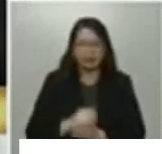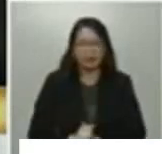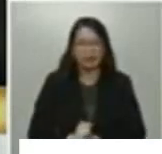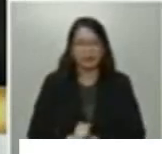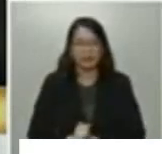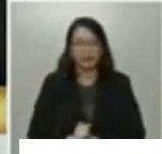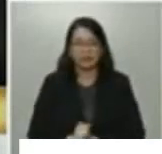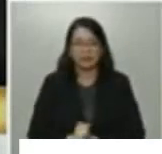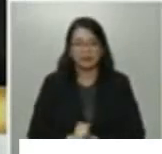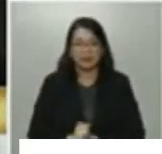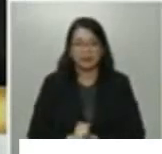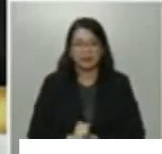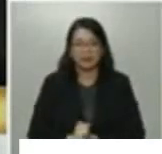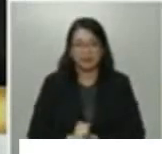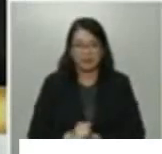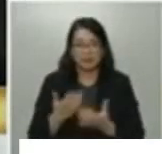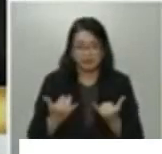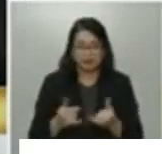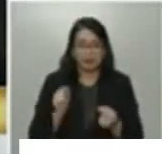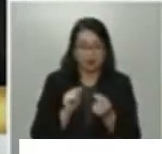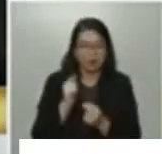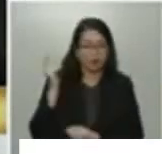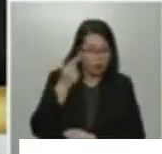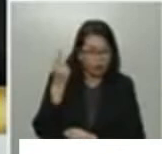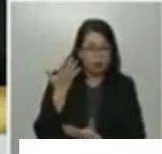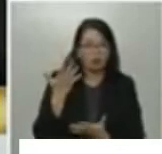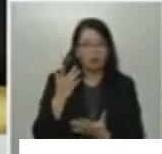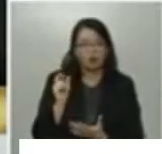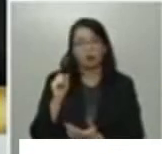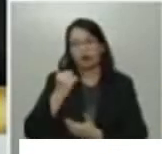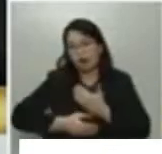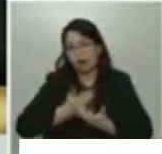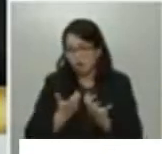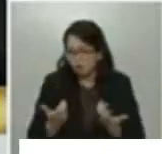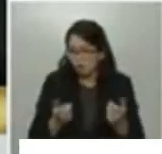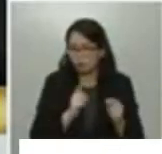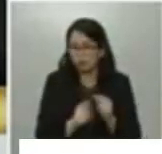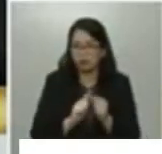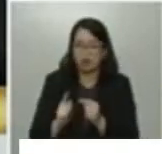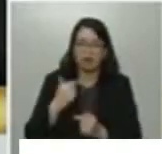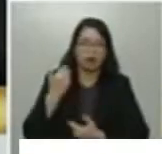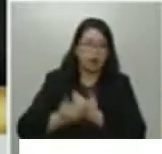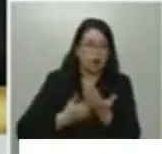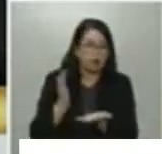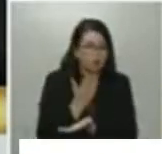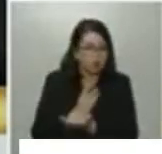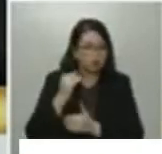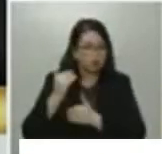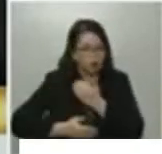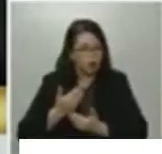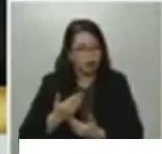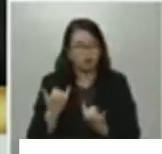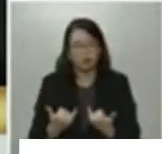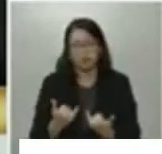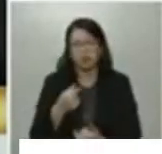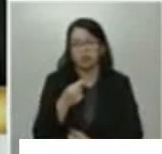เรื่องการท่องเที่ยวไม่ว่าจะเป็นขายของต่างๆนะครับการค้าการขายแม้แต่ GDP ก็